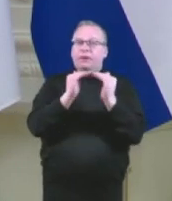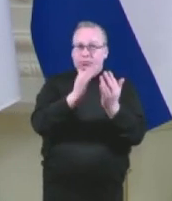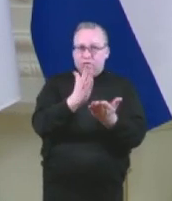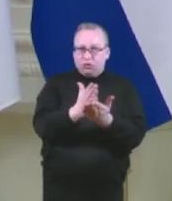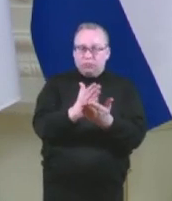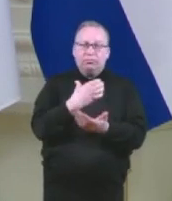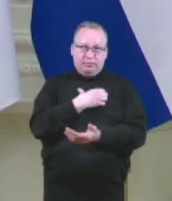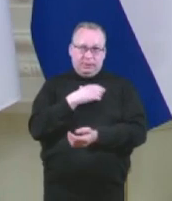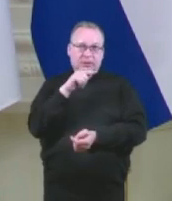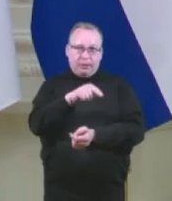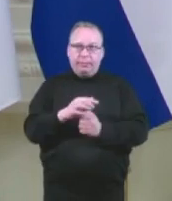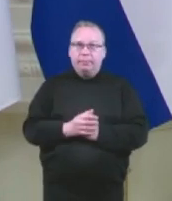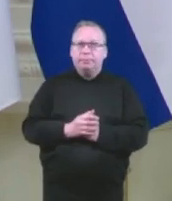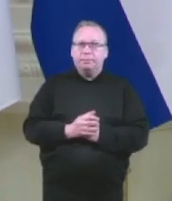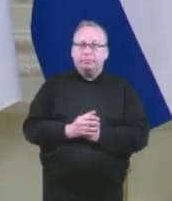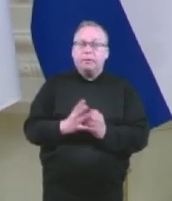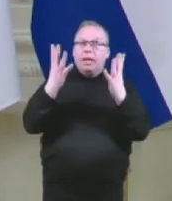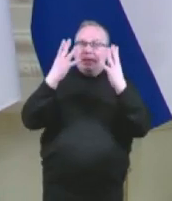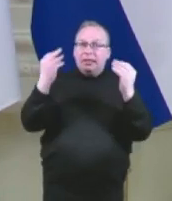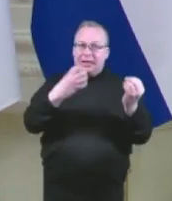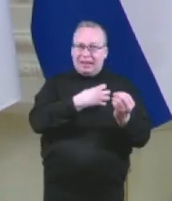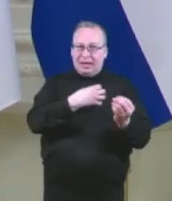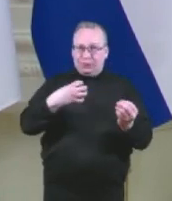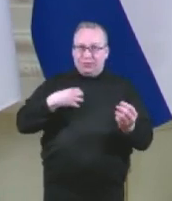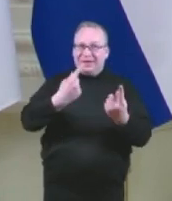svarbi. Niderlandų karalystė